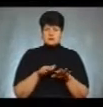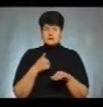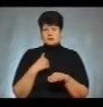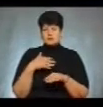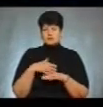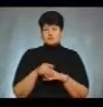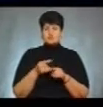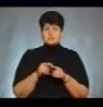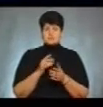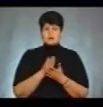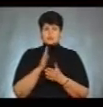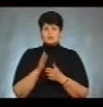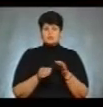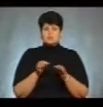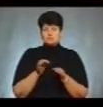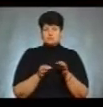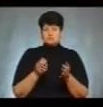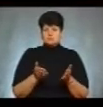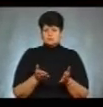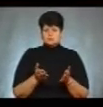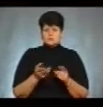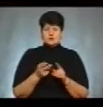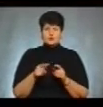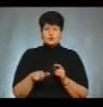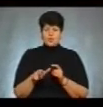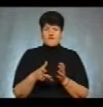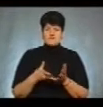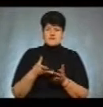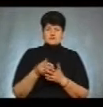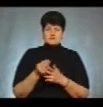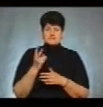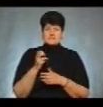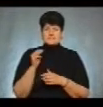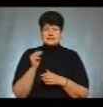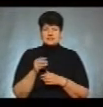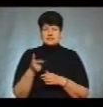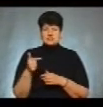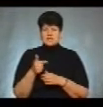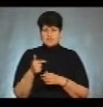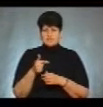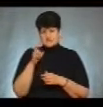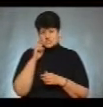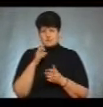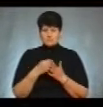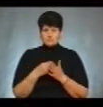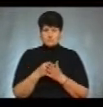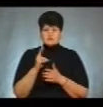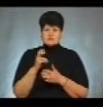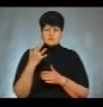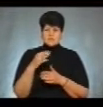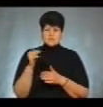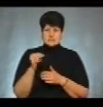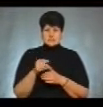розумію, що це мали бути якісь судові позови. Дорога фінансувалася там 200 тисяч гривень з державного бюджету, 250